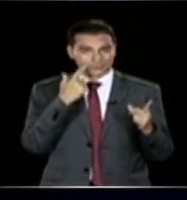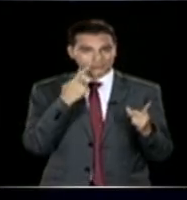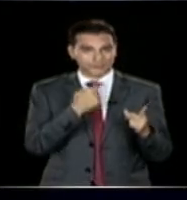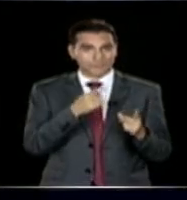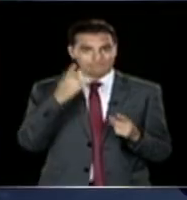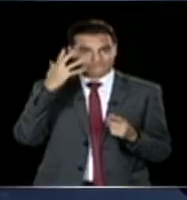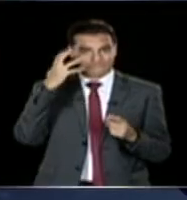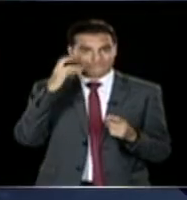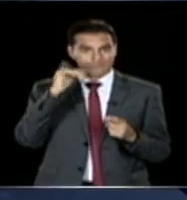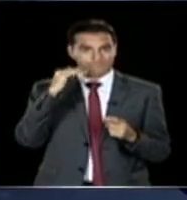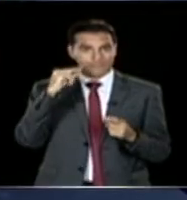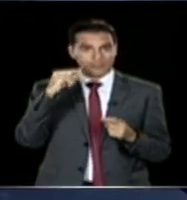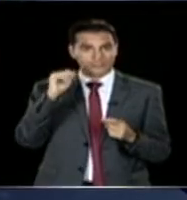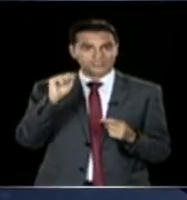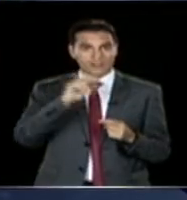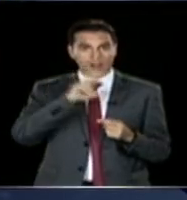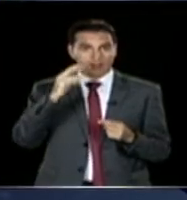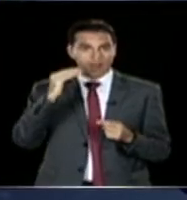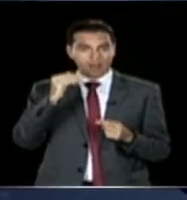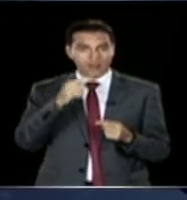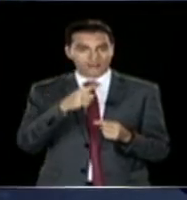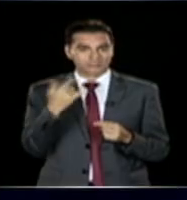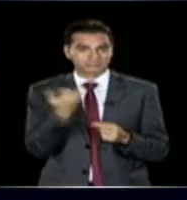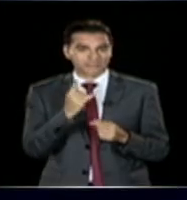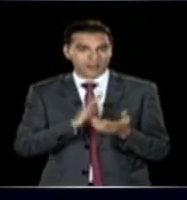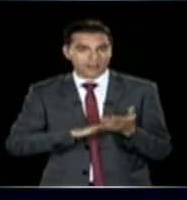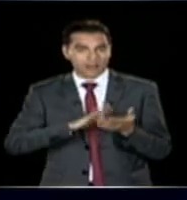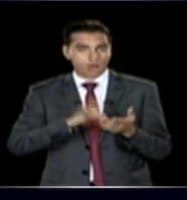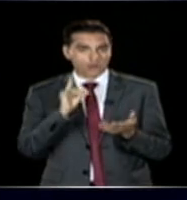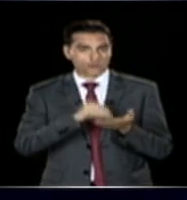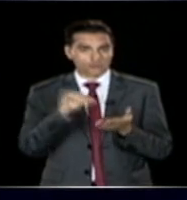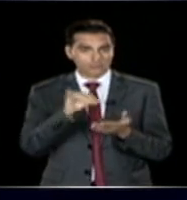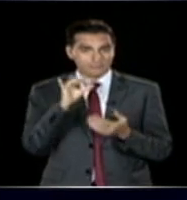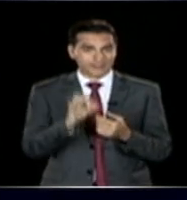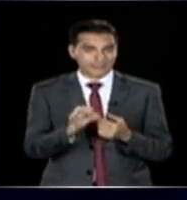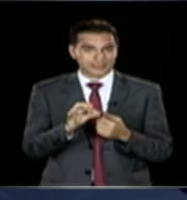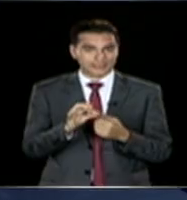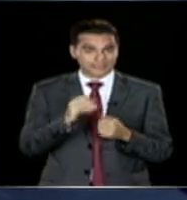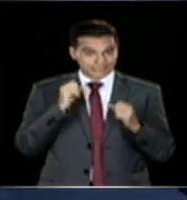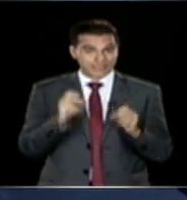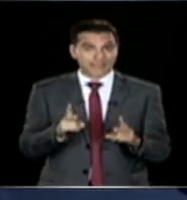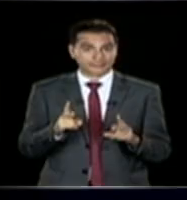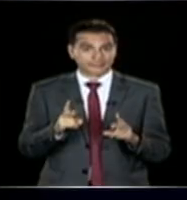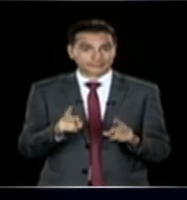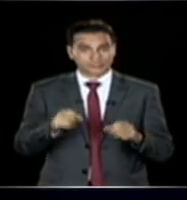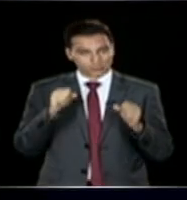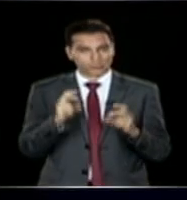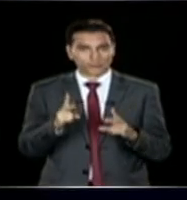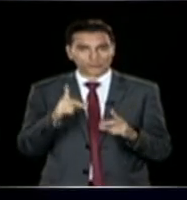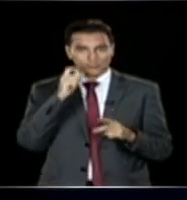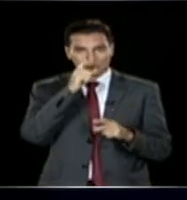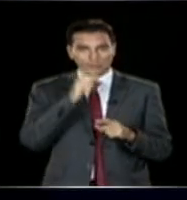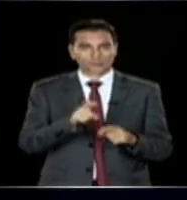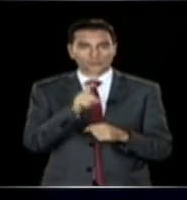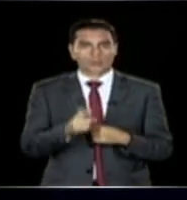محمد صلاح موقفك مش سهل، عشان نقط مهمين جدا. جاهز؟ جاهز. صورة